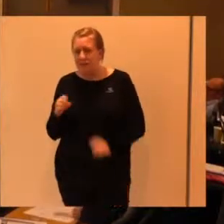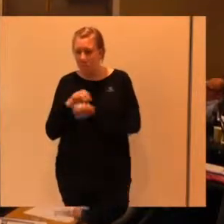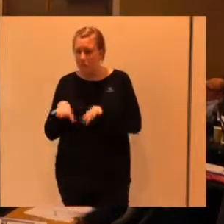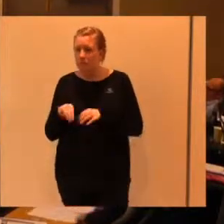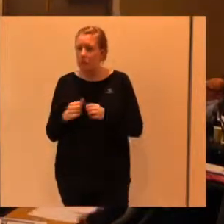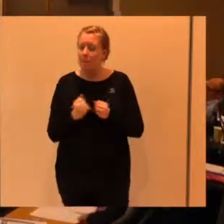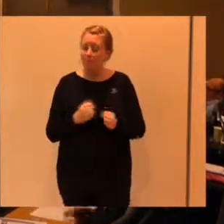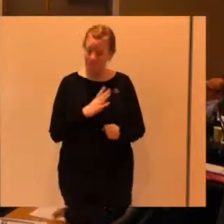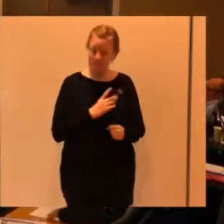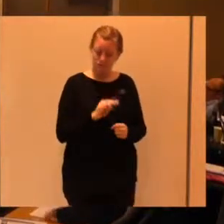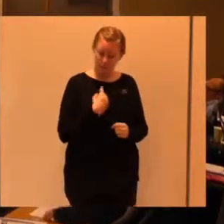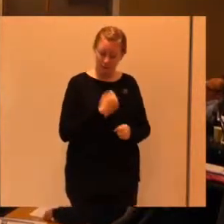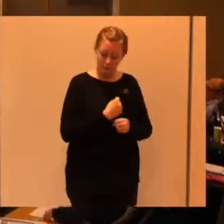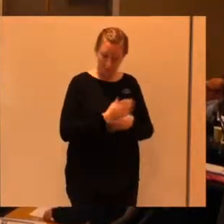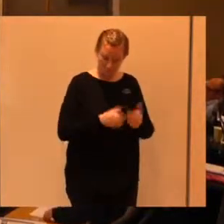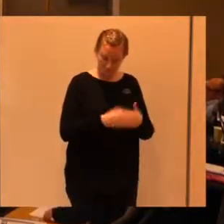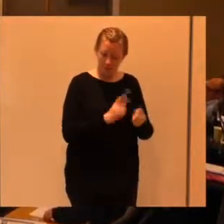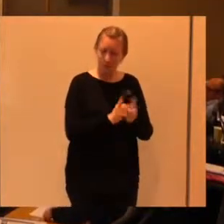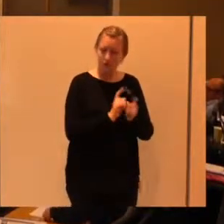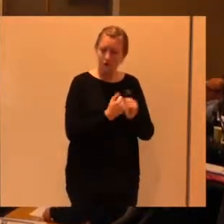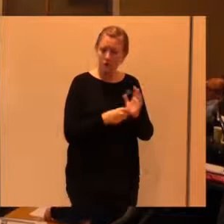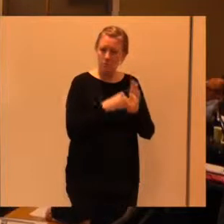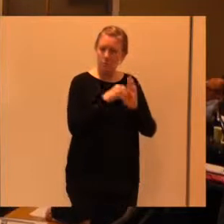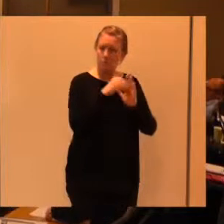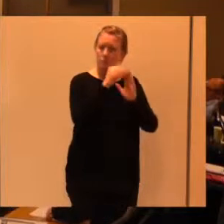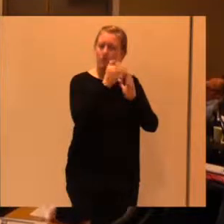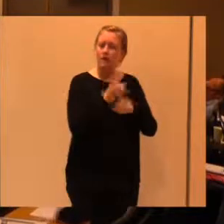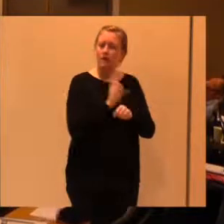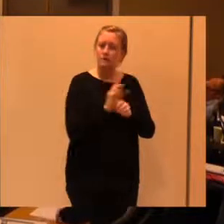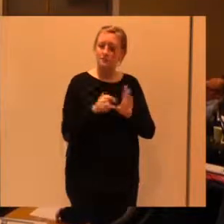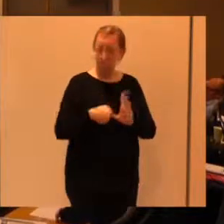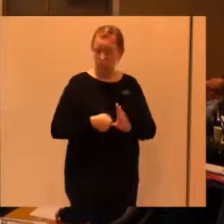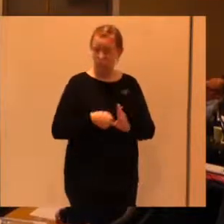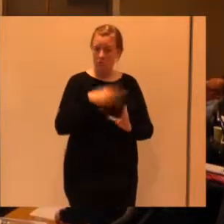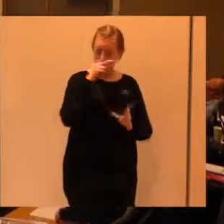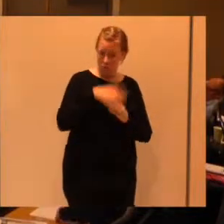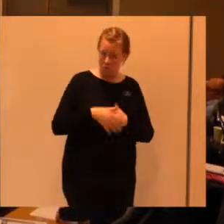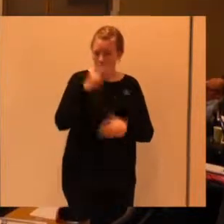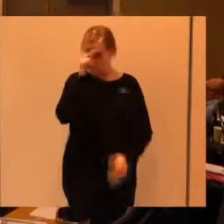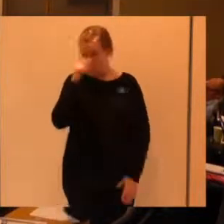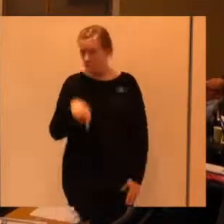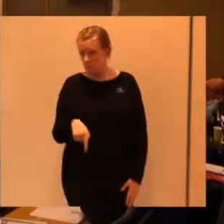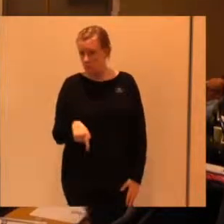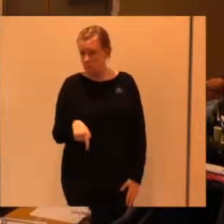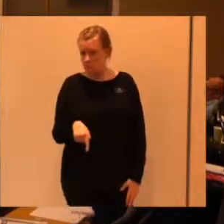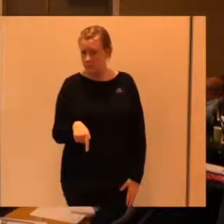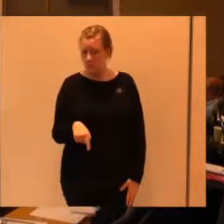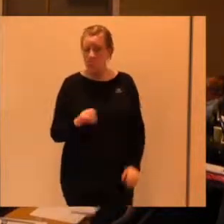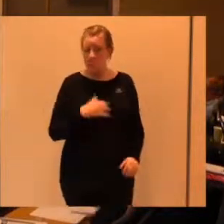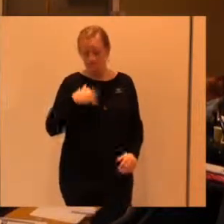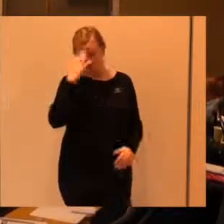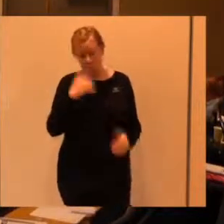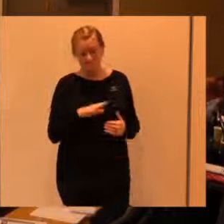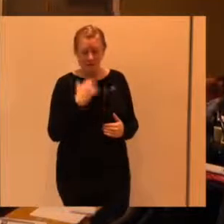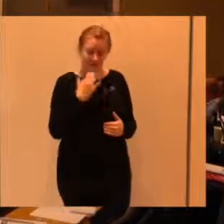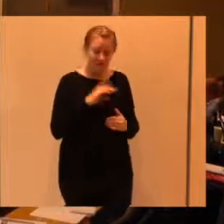ett arbete att så småningom kanske föra in den typen av krav. Att om vi lär oss mer om vad är det för typ av krav